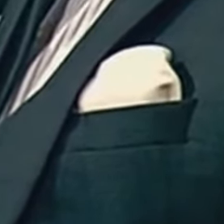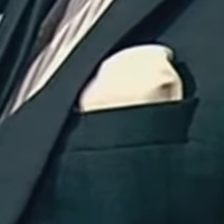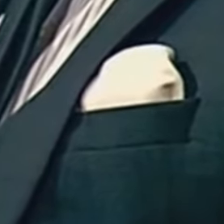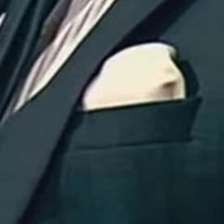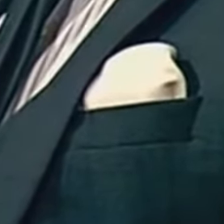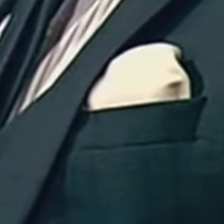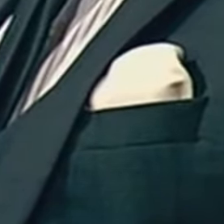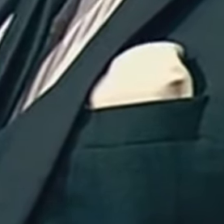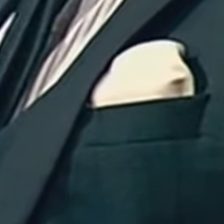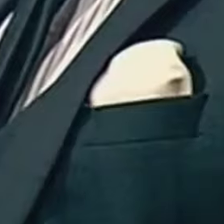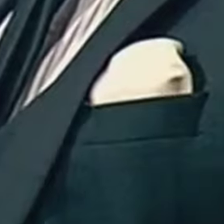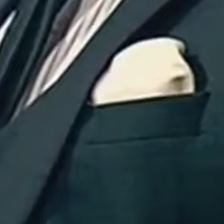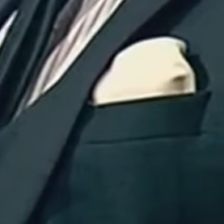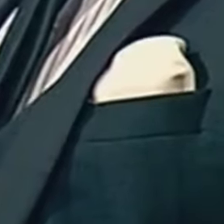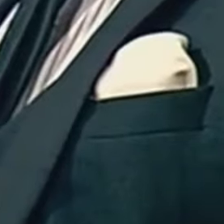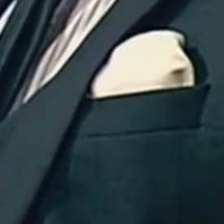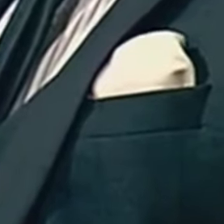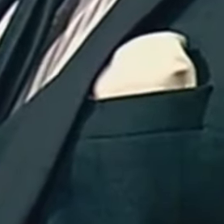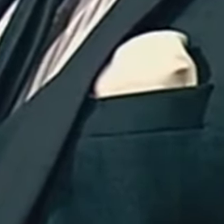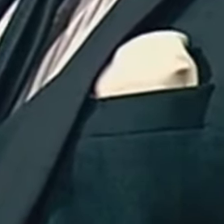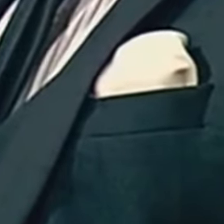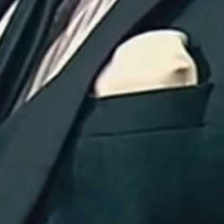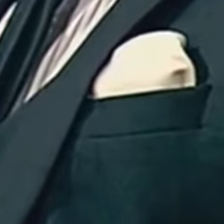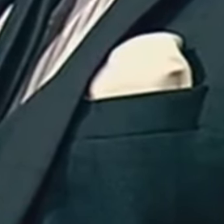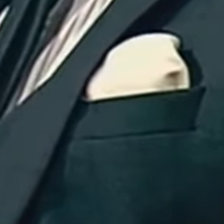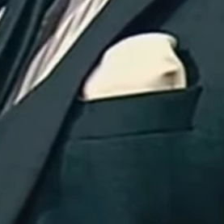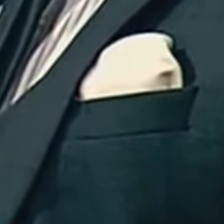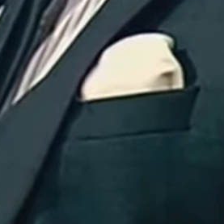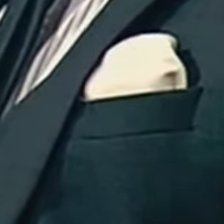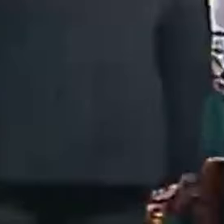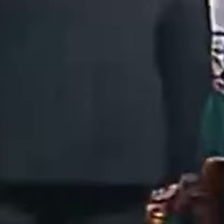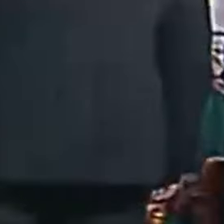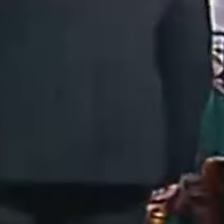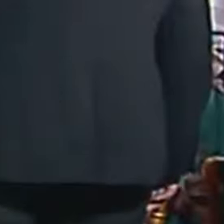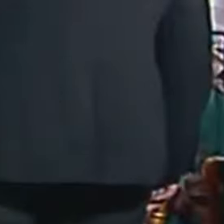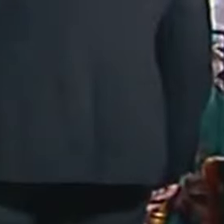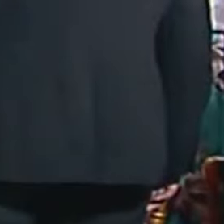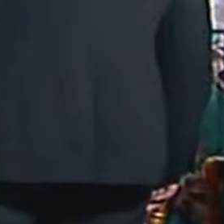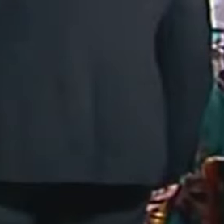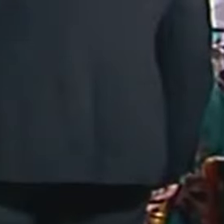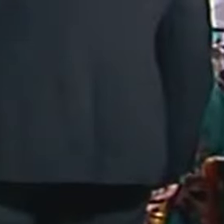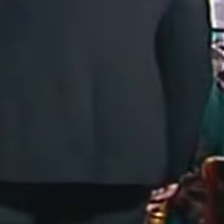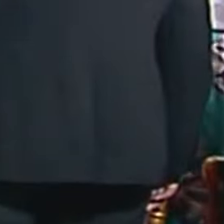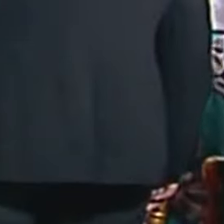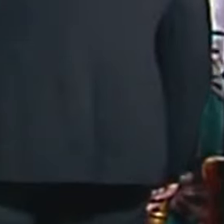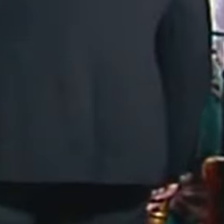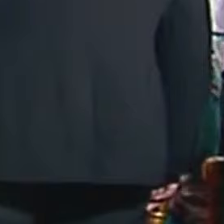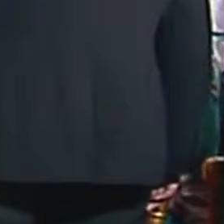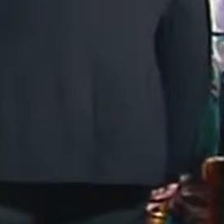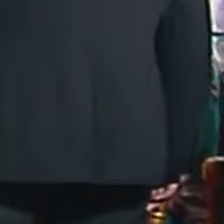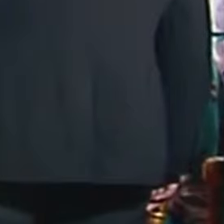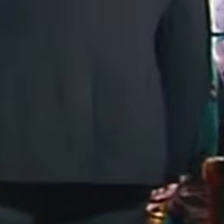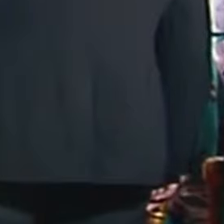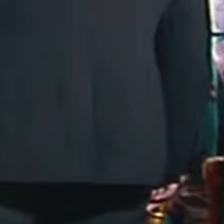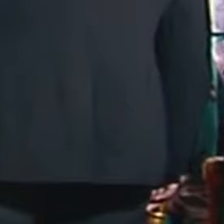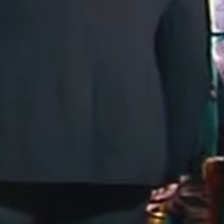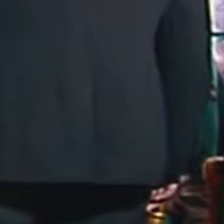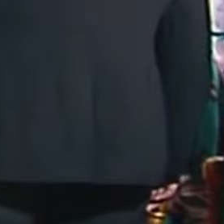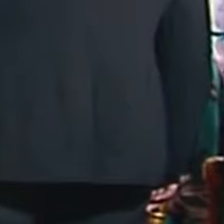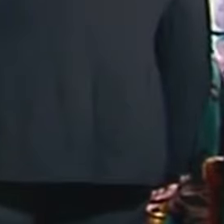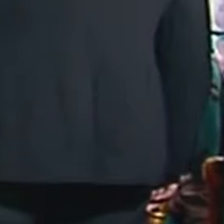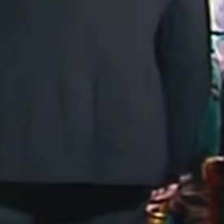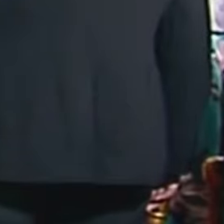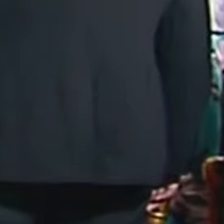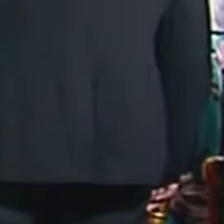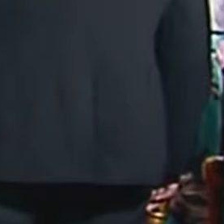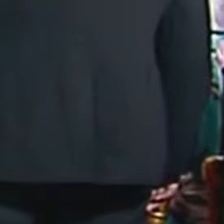لاعداء دون استقام وفيها لمن سلمون السلام وما كالحمى